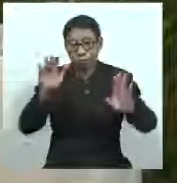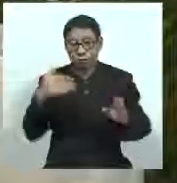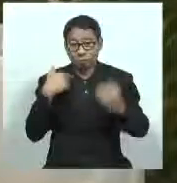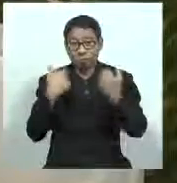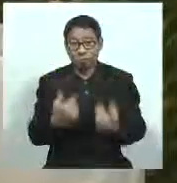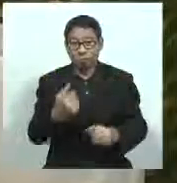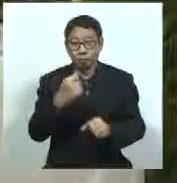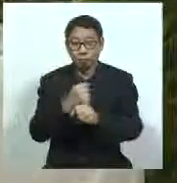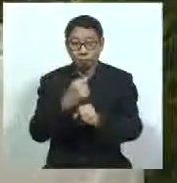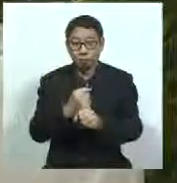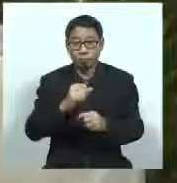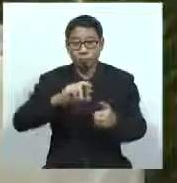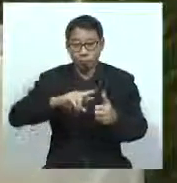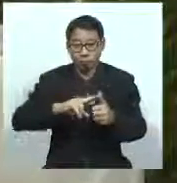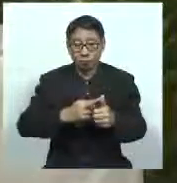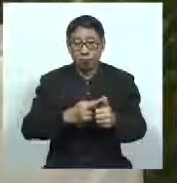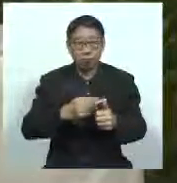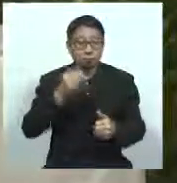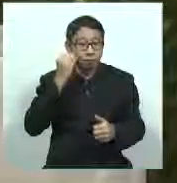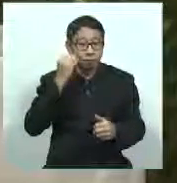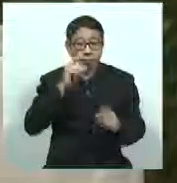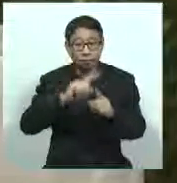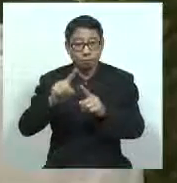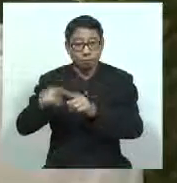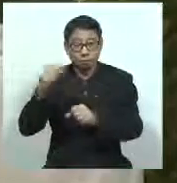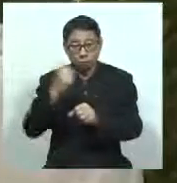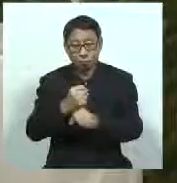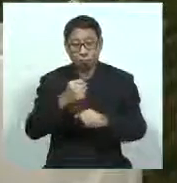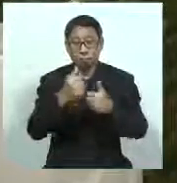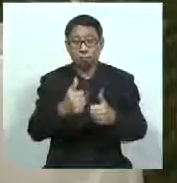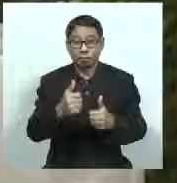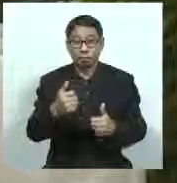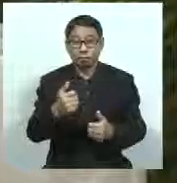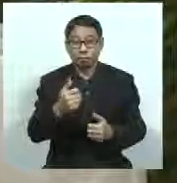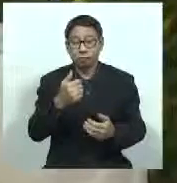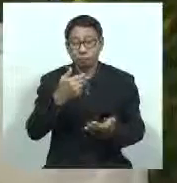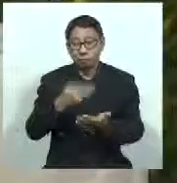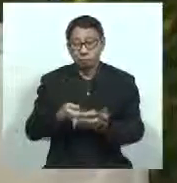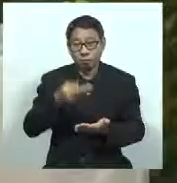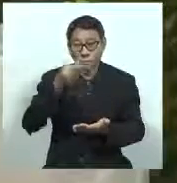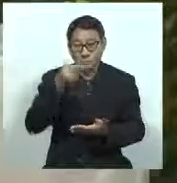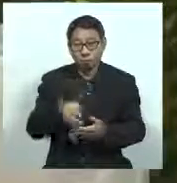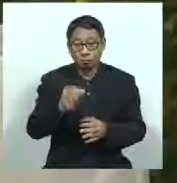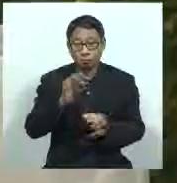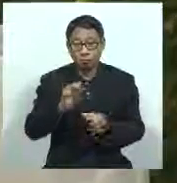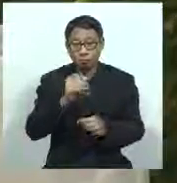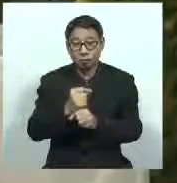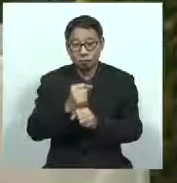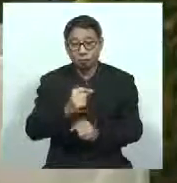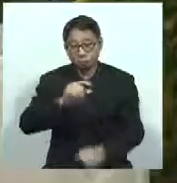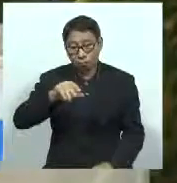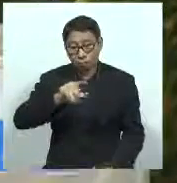และก็ต้นทางในแต่ละบ้านทำได้ครับง่ายๆนะไม่จำเป็นต้องไปทิ้งเพื่ออะไรมากมายเพียงแต่ว่าต้องบำบัดน้ำเสียของตัวเองก่อนระ